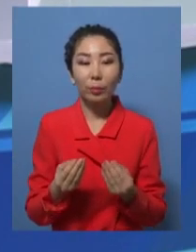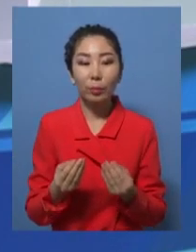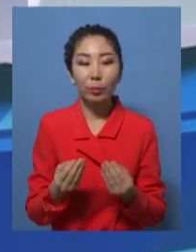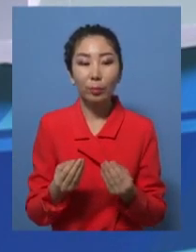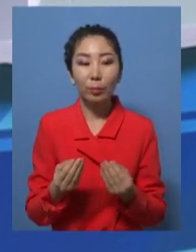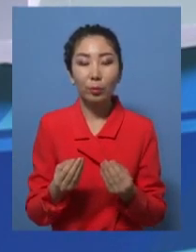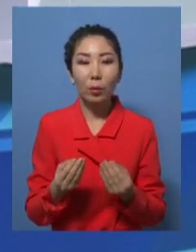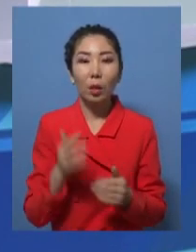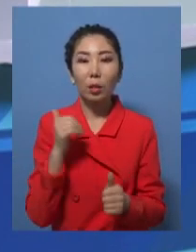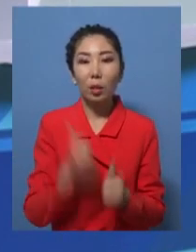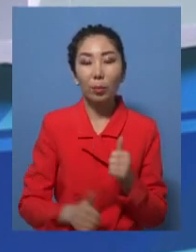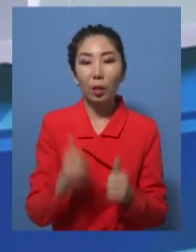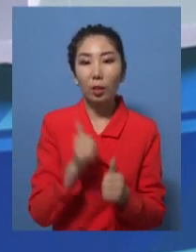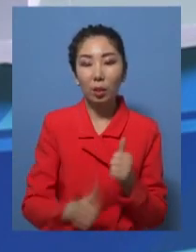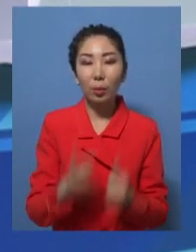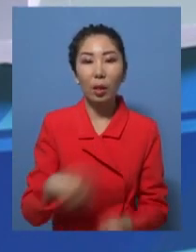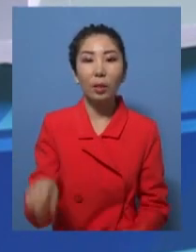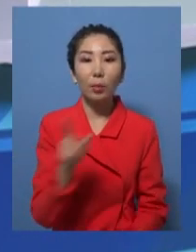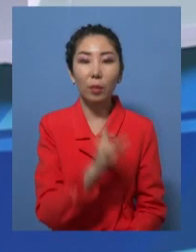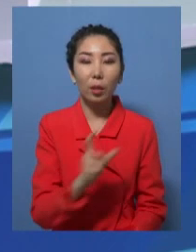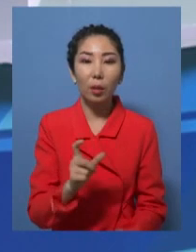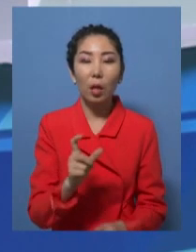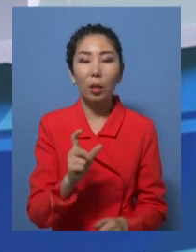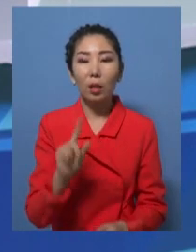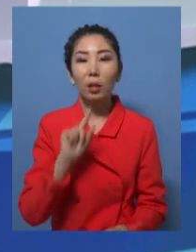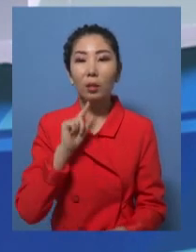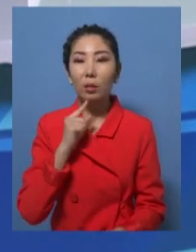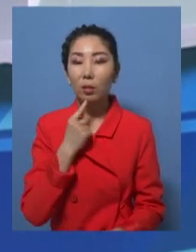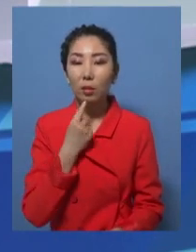қабылдадық. Кейбір адамдар жаңағы, кейбір алаяқтар жәбірленушілерге